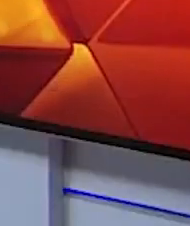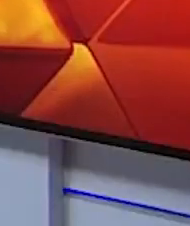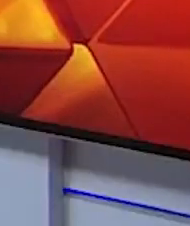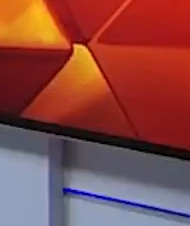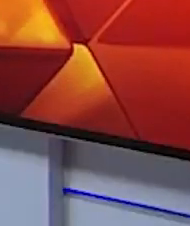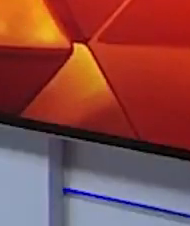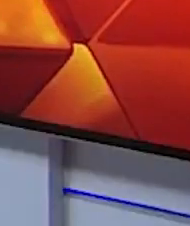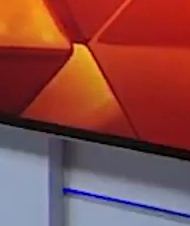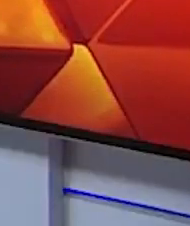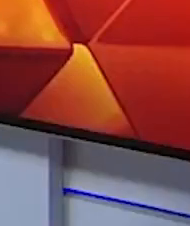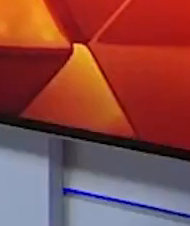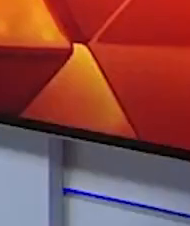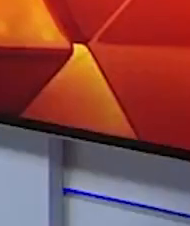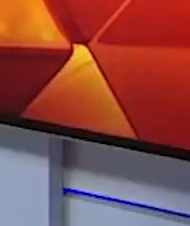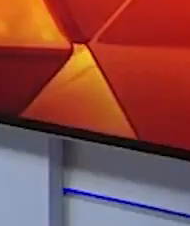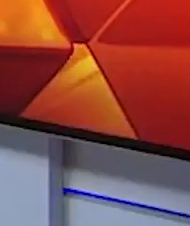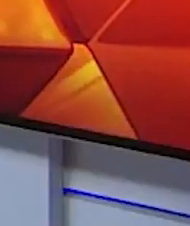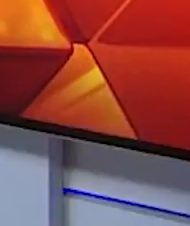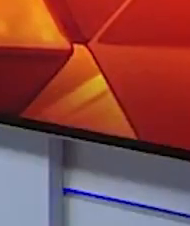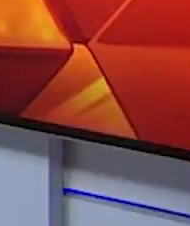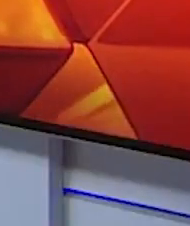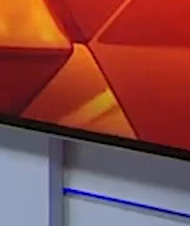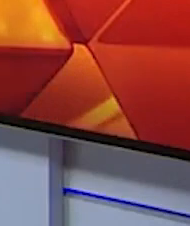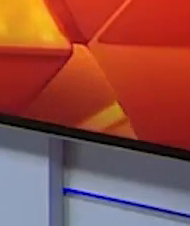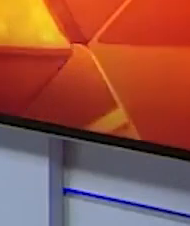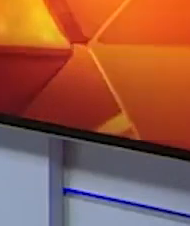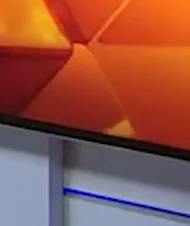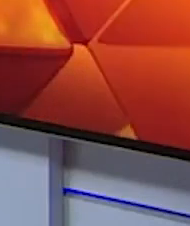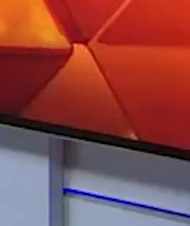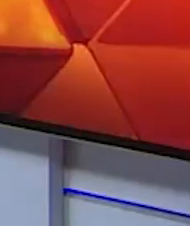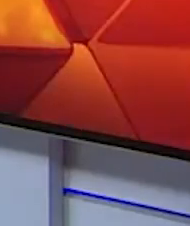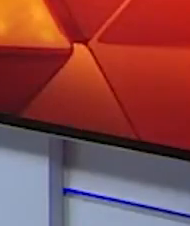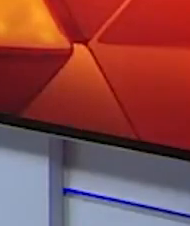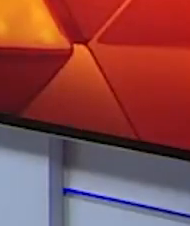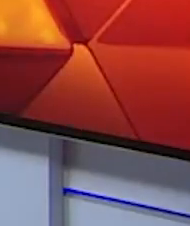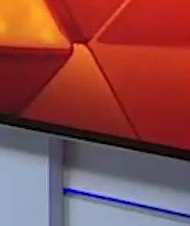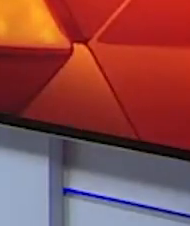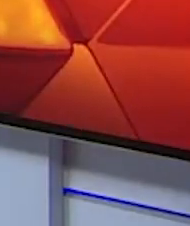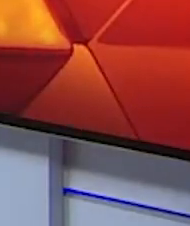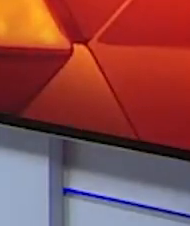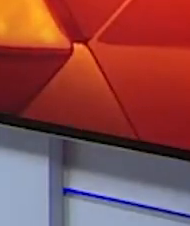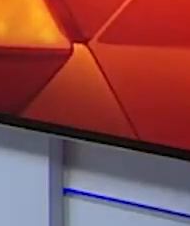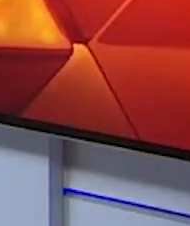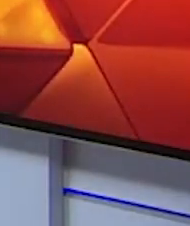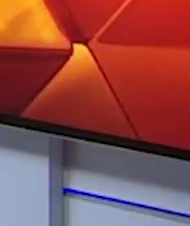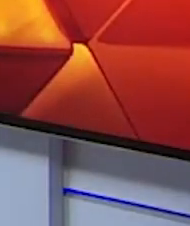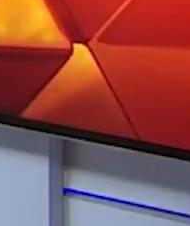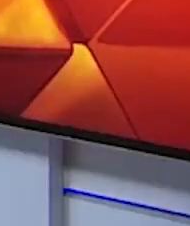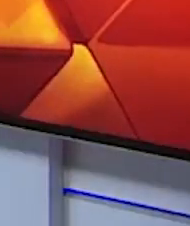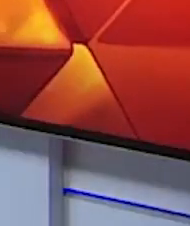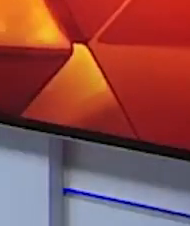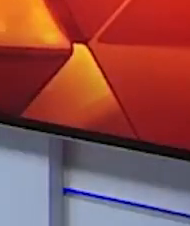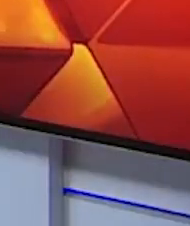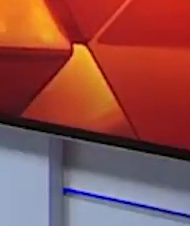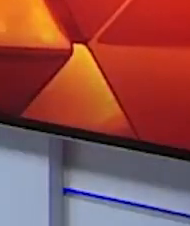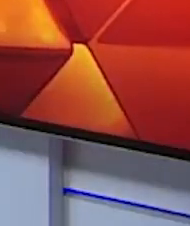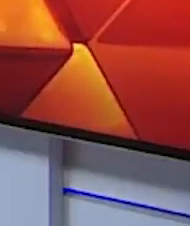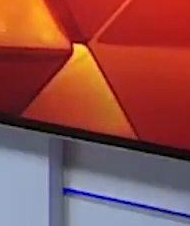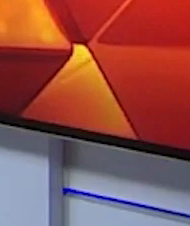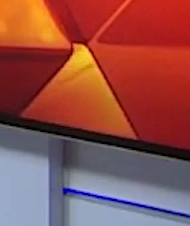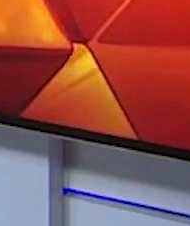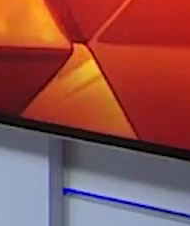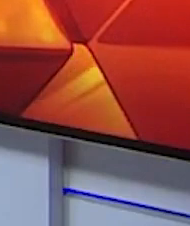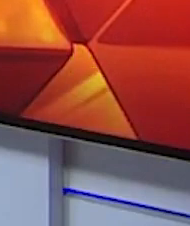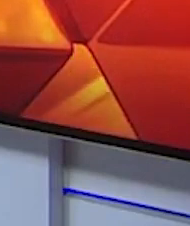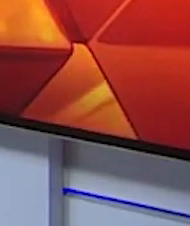mas mahabang chikahan visit and subscribe to GMA integrated news on YouTube at sa mga kapuso natin abroad samahan niyo kami